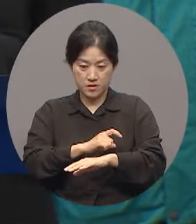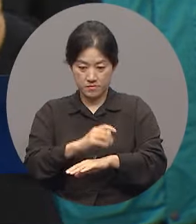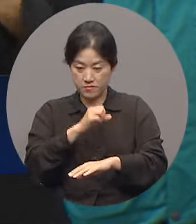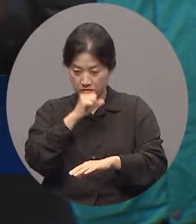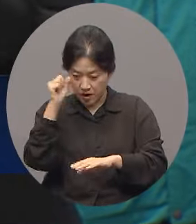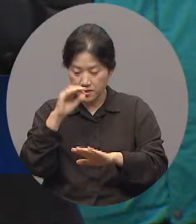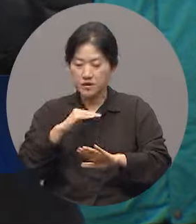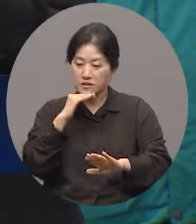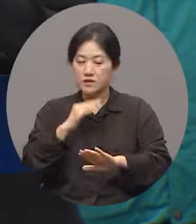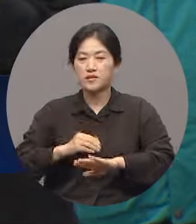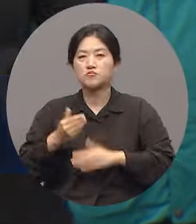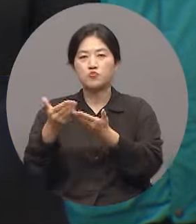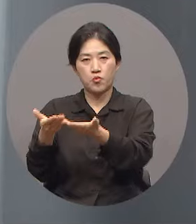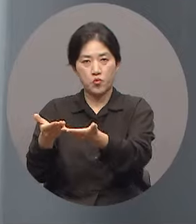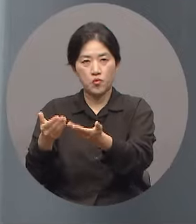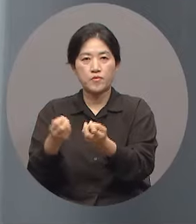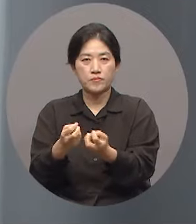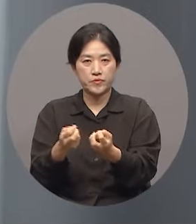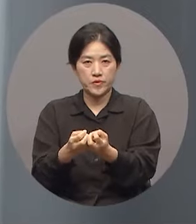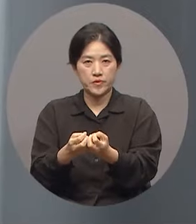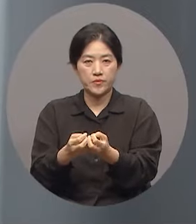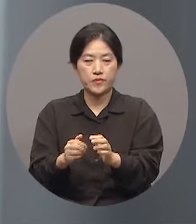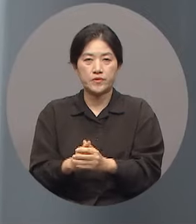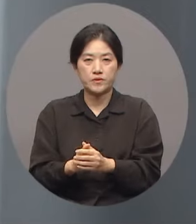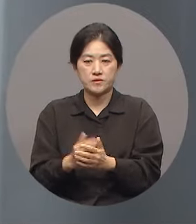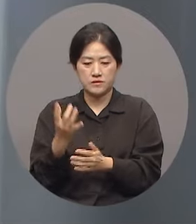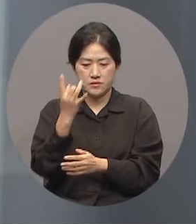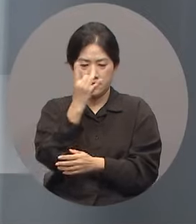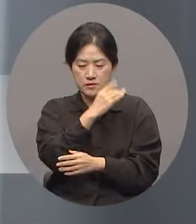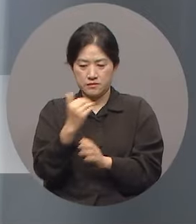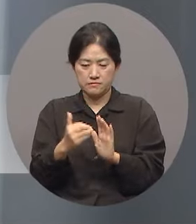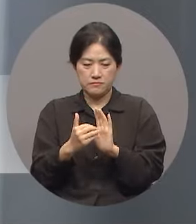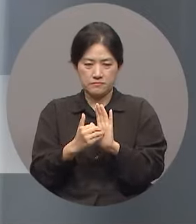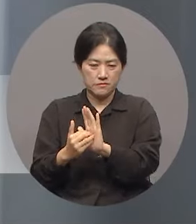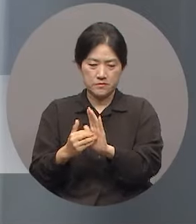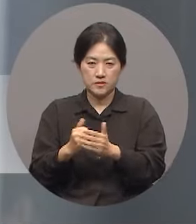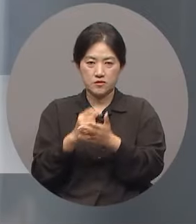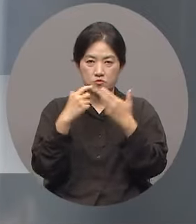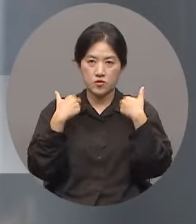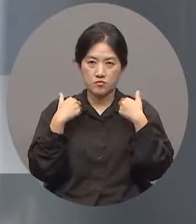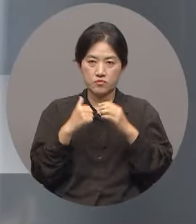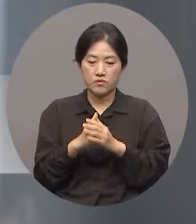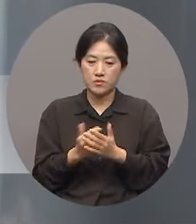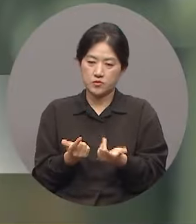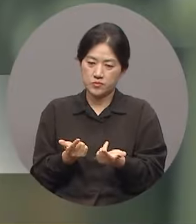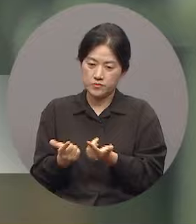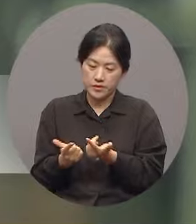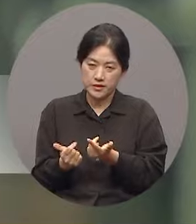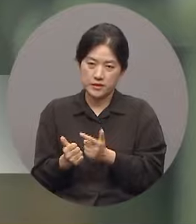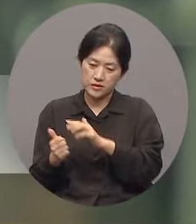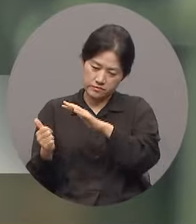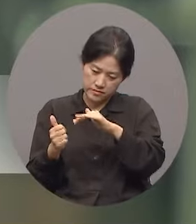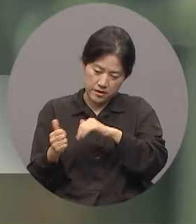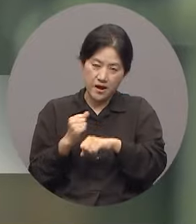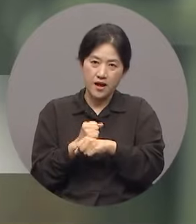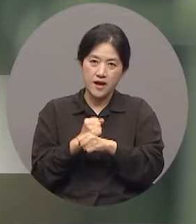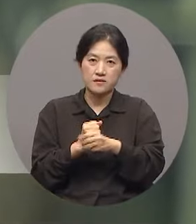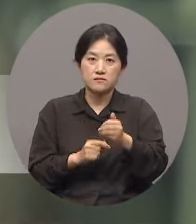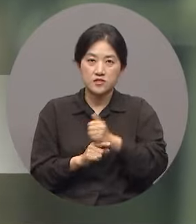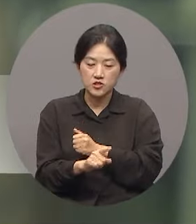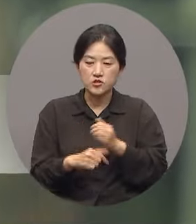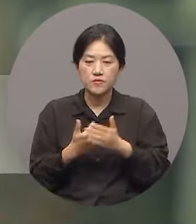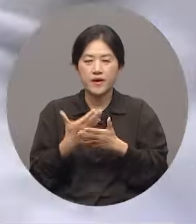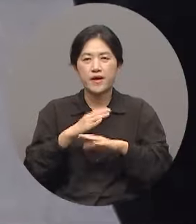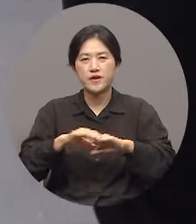어 발급하는 방법이 있고 그간 강경대응으로 일관했던 정부가 이처럼 유인책을 제시하며 이른바 출구